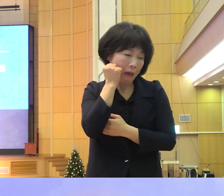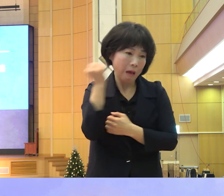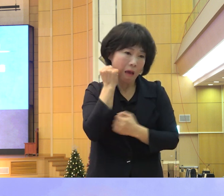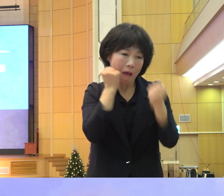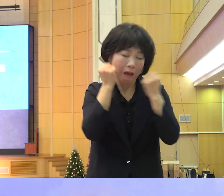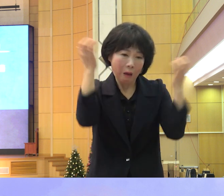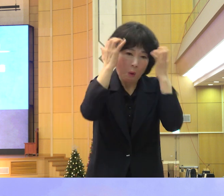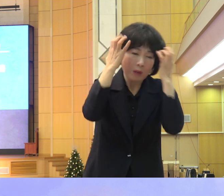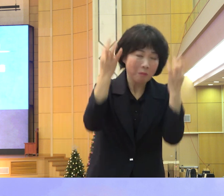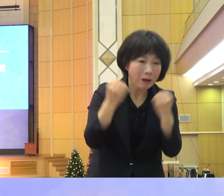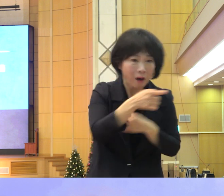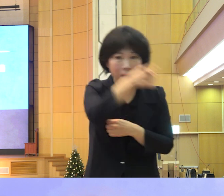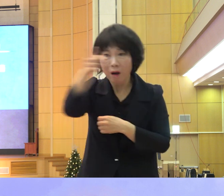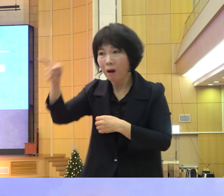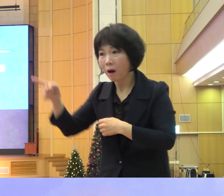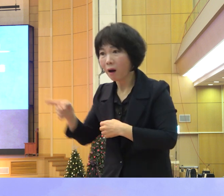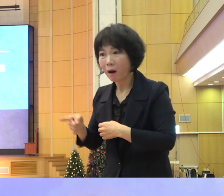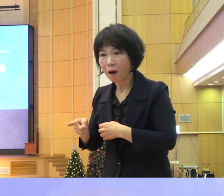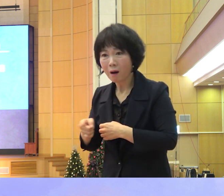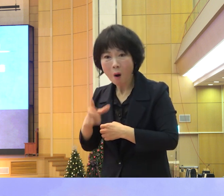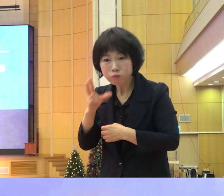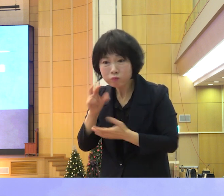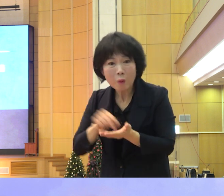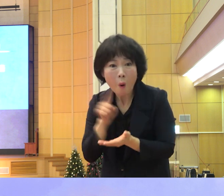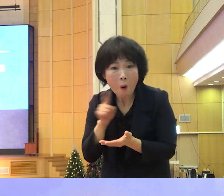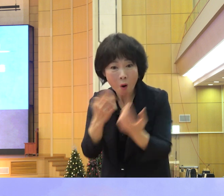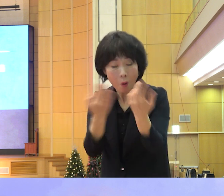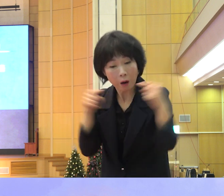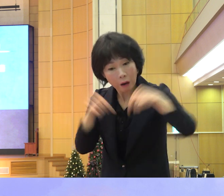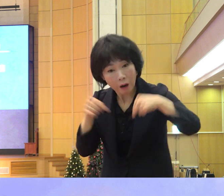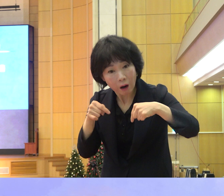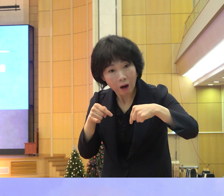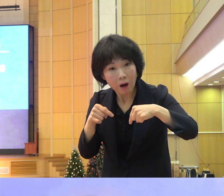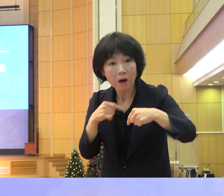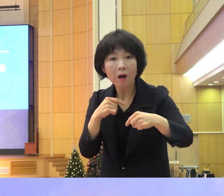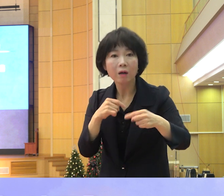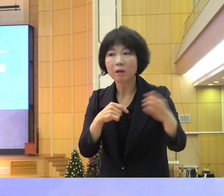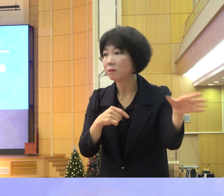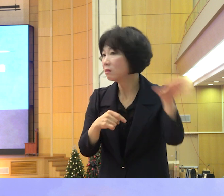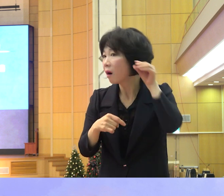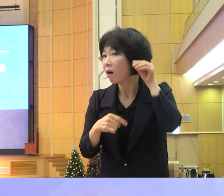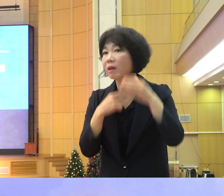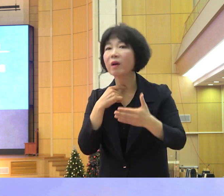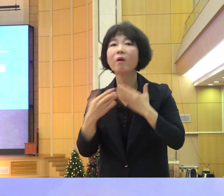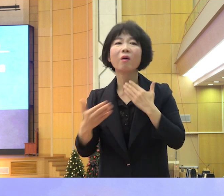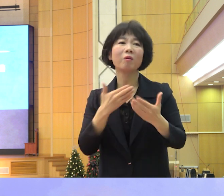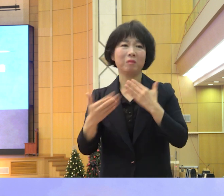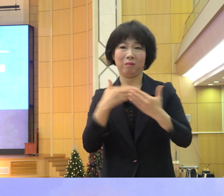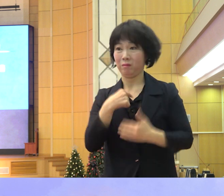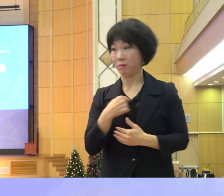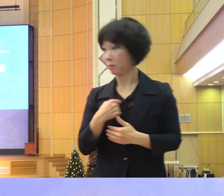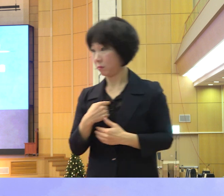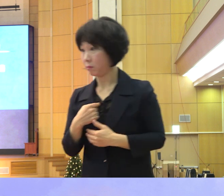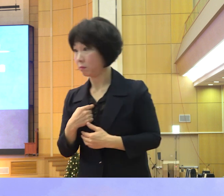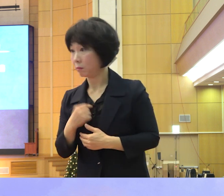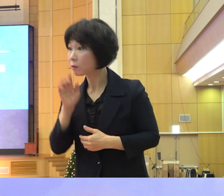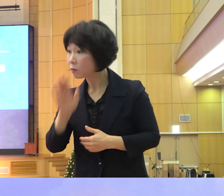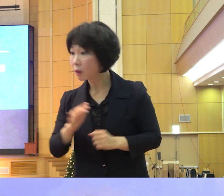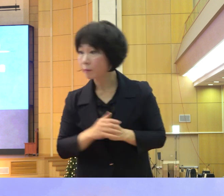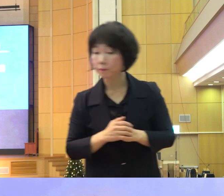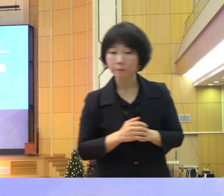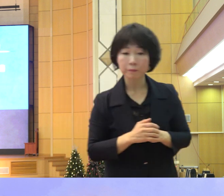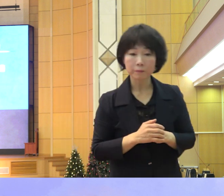어떻게 사는 모습이라든지 이런 것들을 많이 제가 봤습니다. 근데